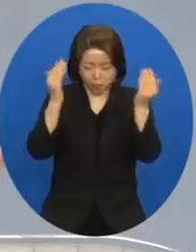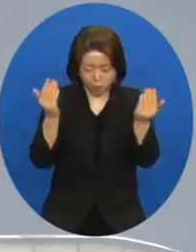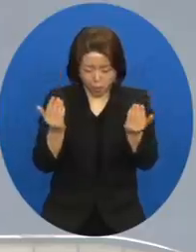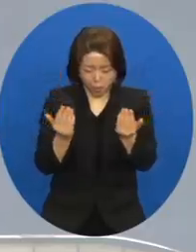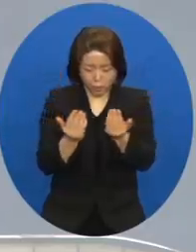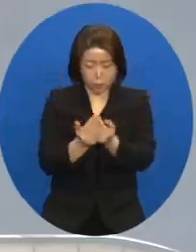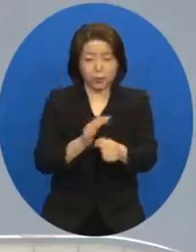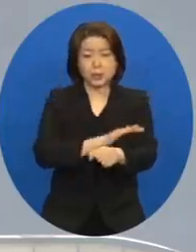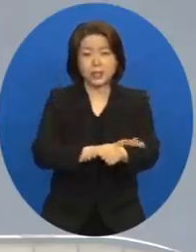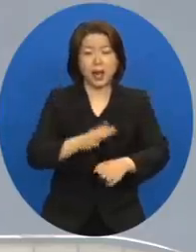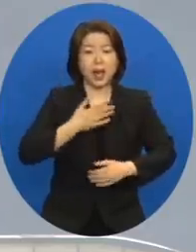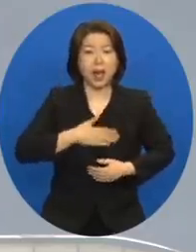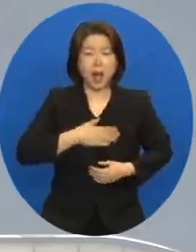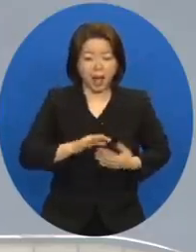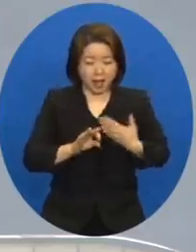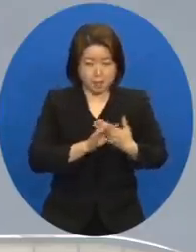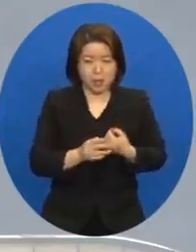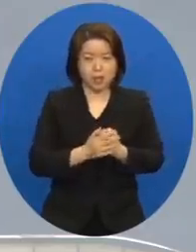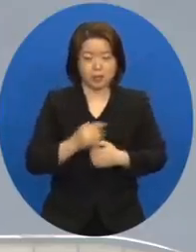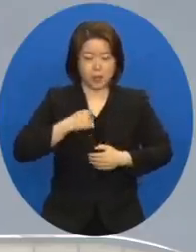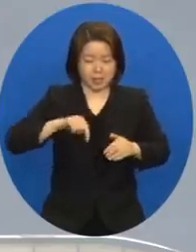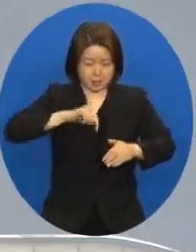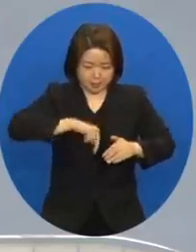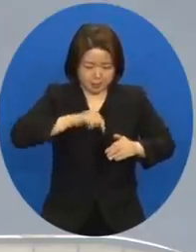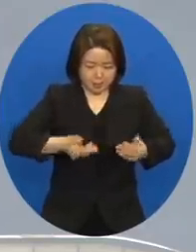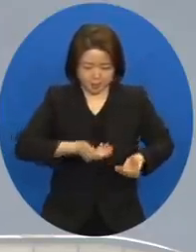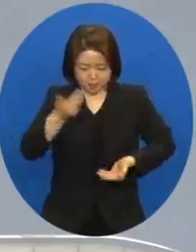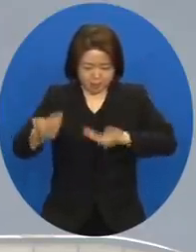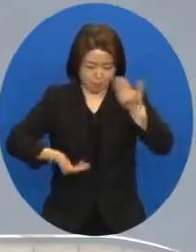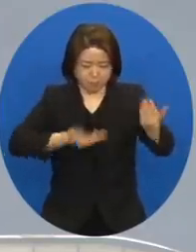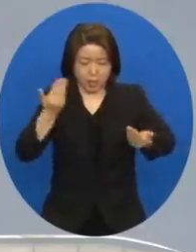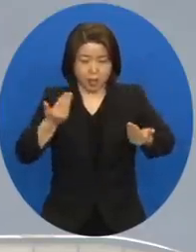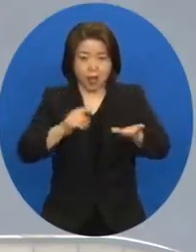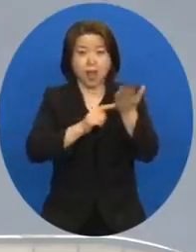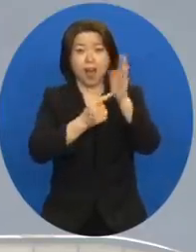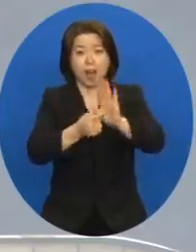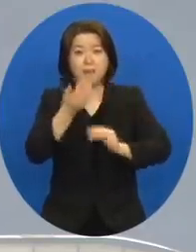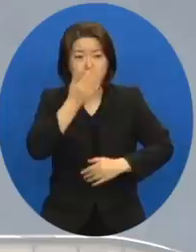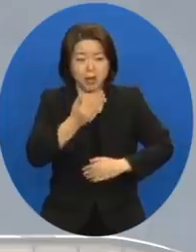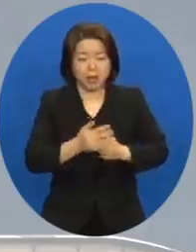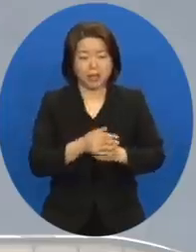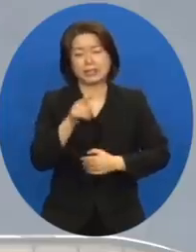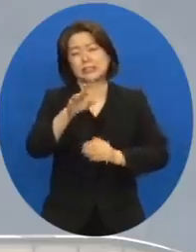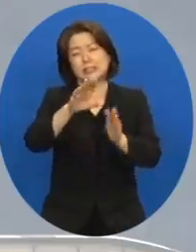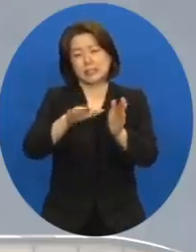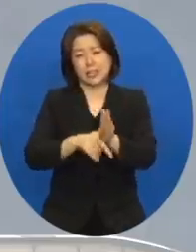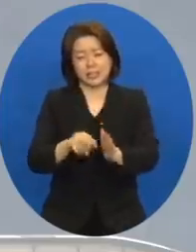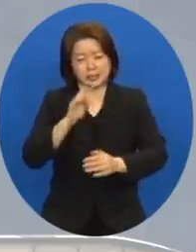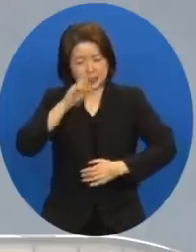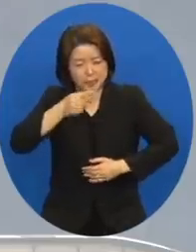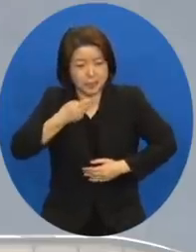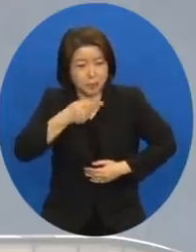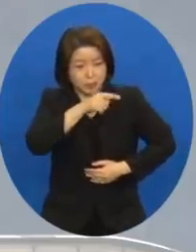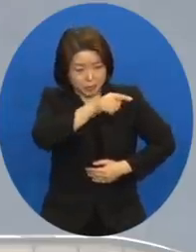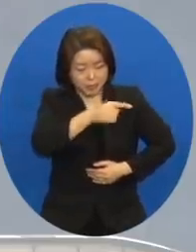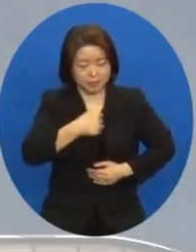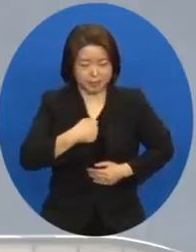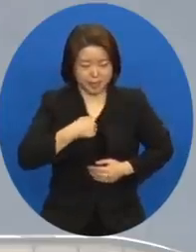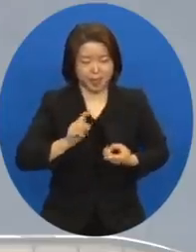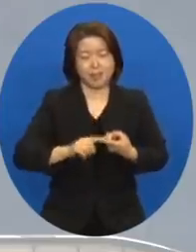나니까 우리 속에 있는 그가 죄다 들어 나니까 그 때는 틀림없이 너희들이 나에